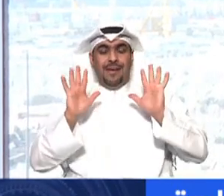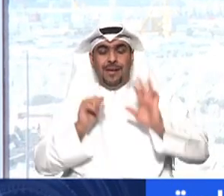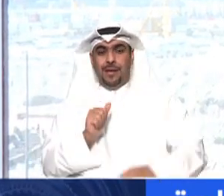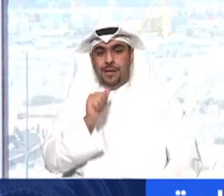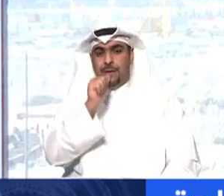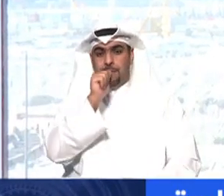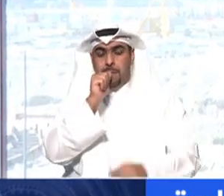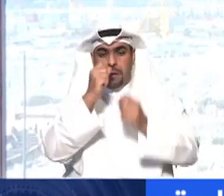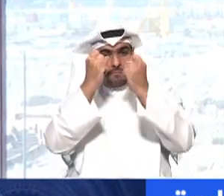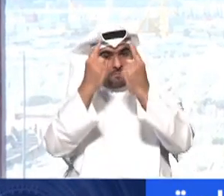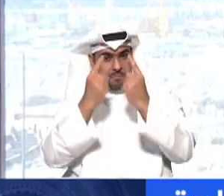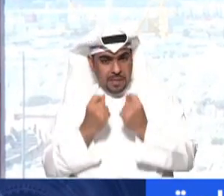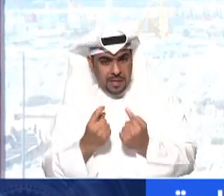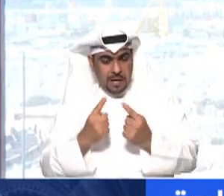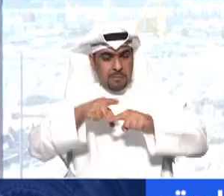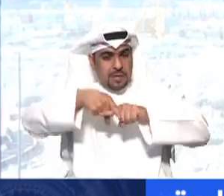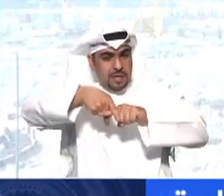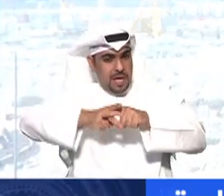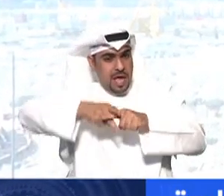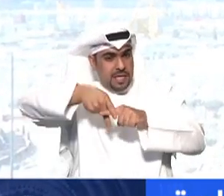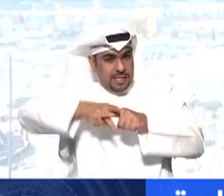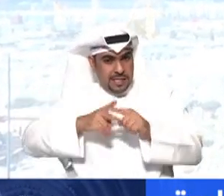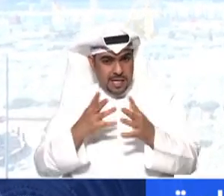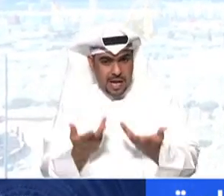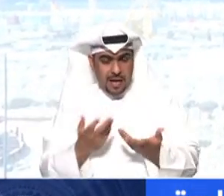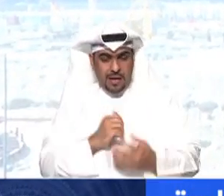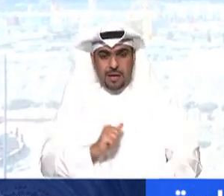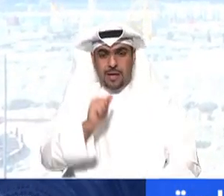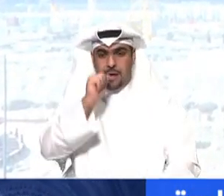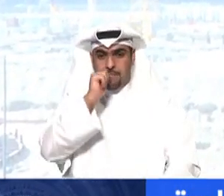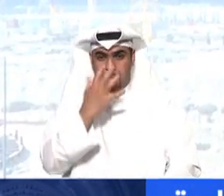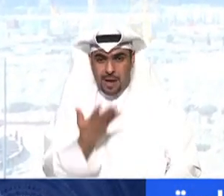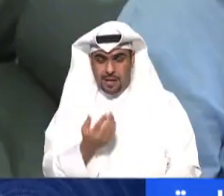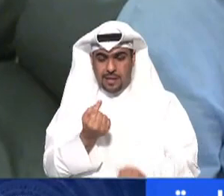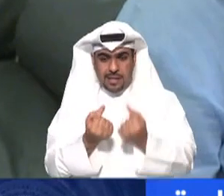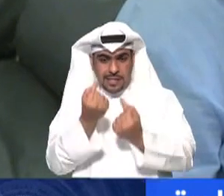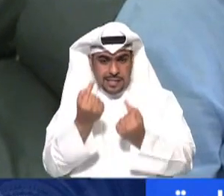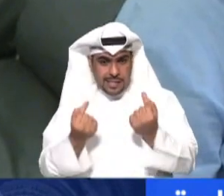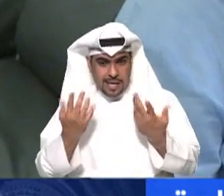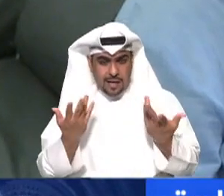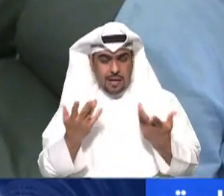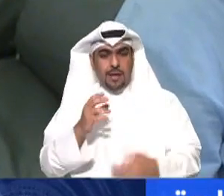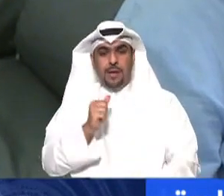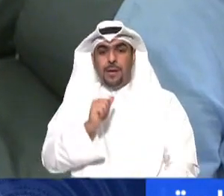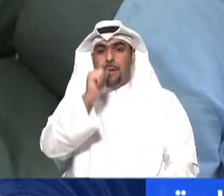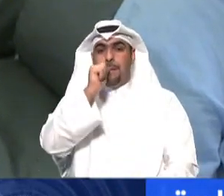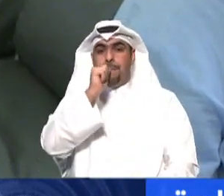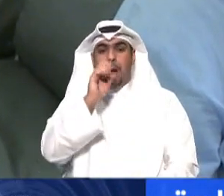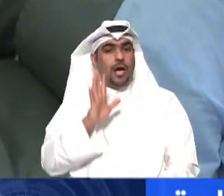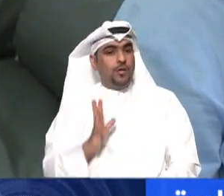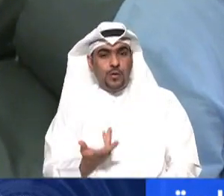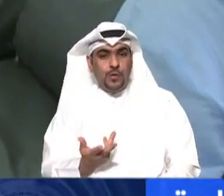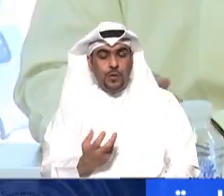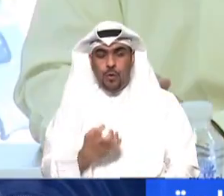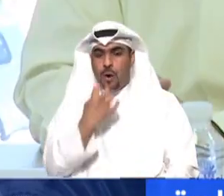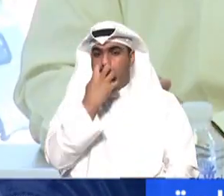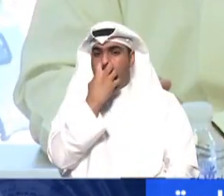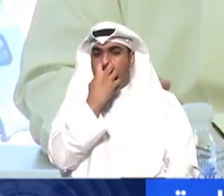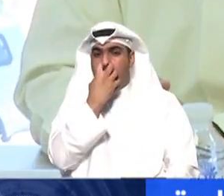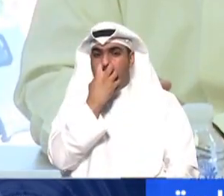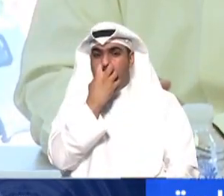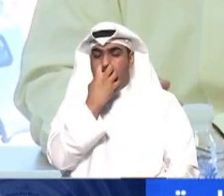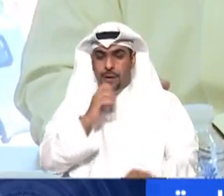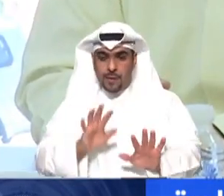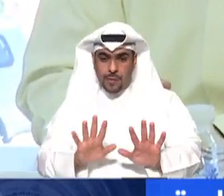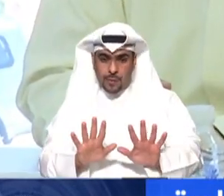حق عمليات التصنيع اللي نحتاجها في معالجة المياه هذه، سواء استخدامها كبخار أو نستخدمها لعلاج النفط.